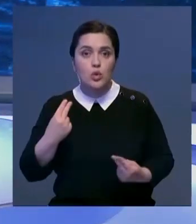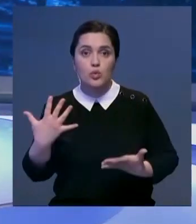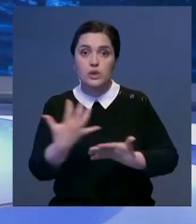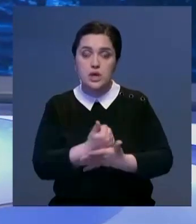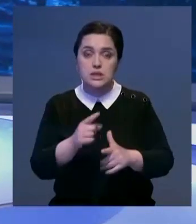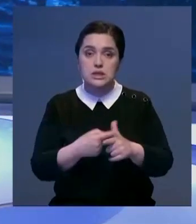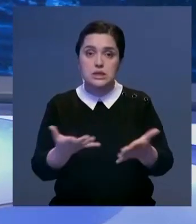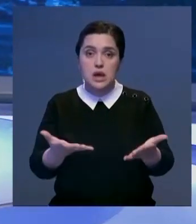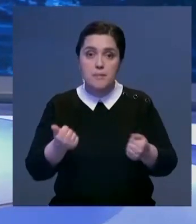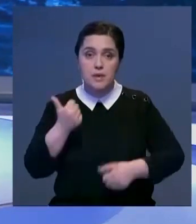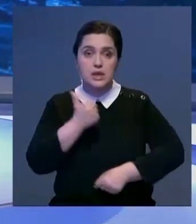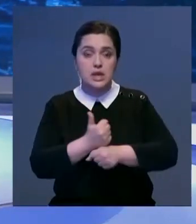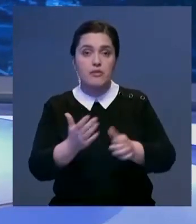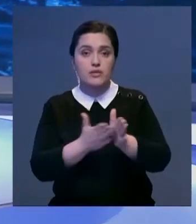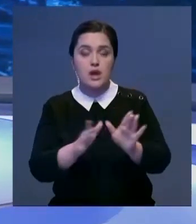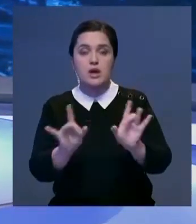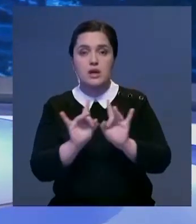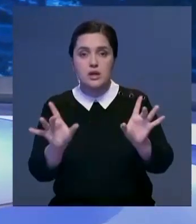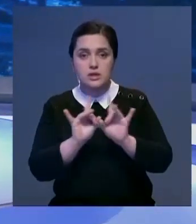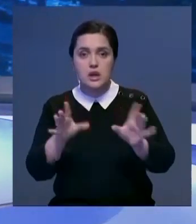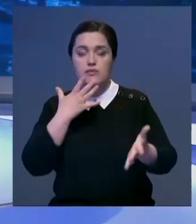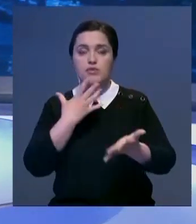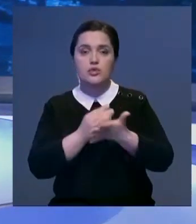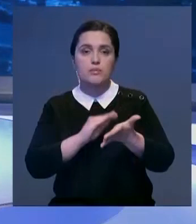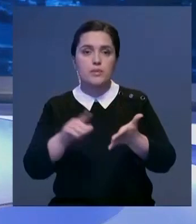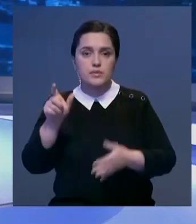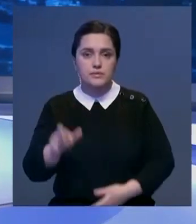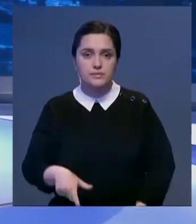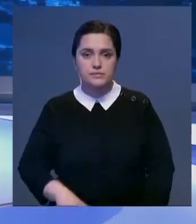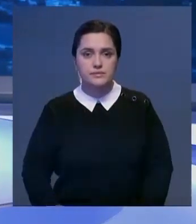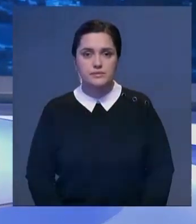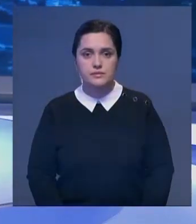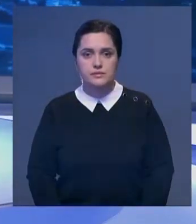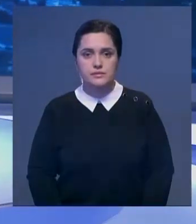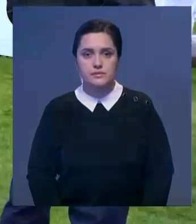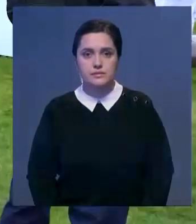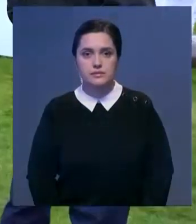Удалось ли завоевать нашему жокею главную награду, расскажет наш корреспондент.